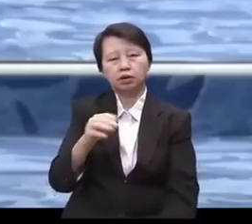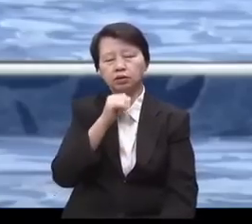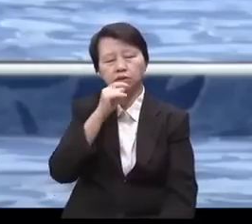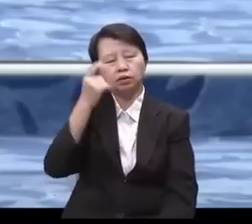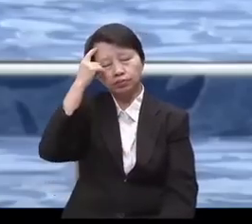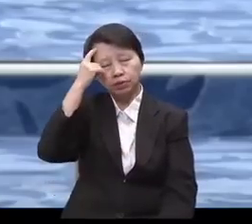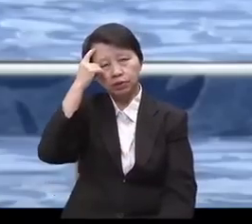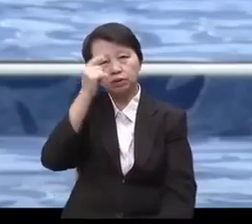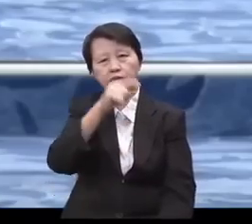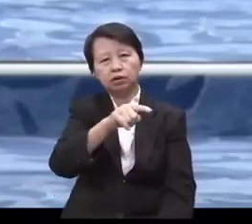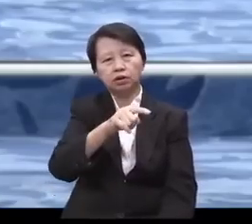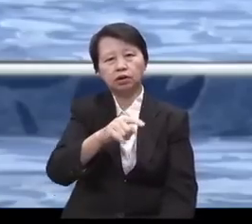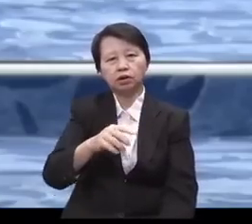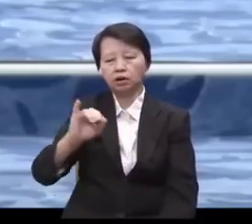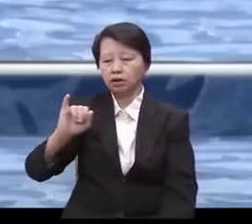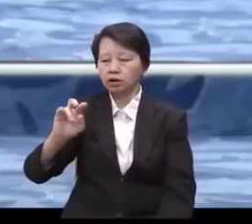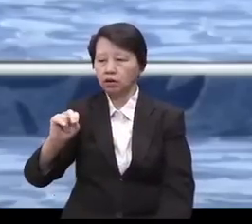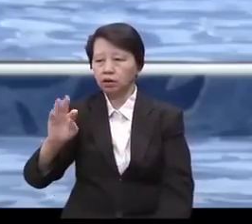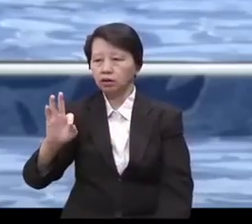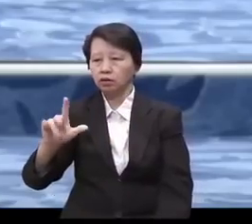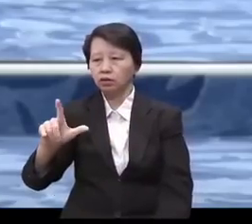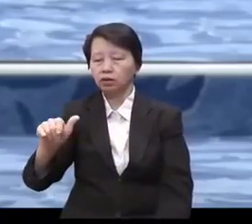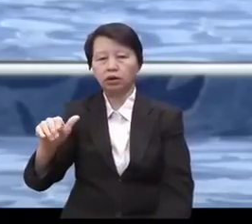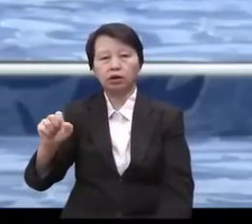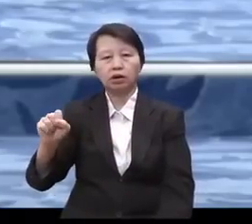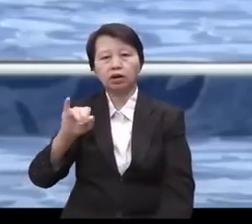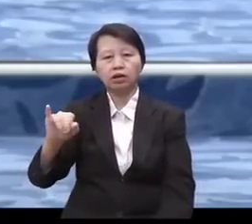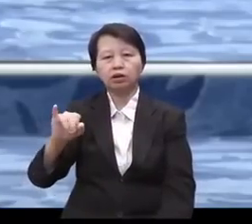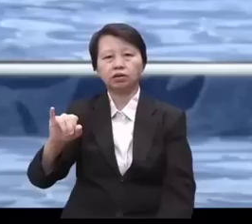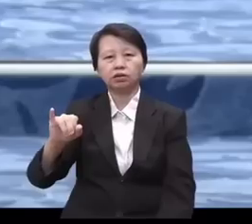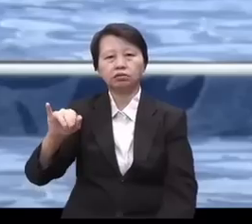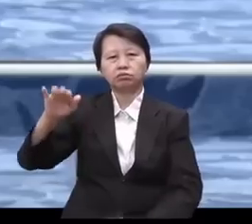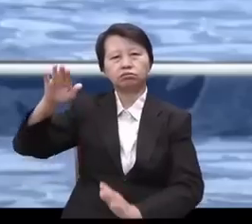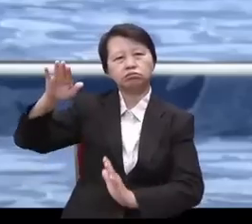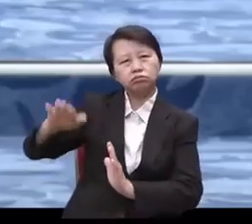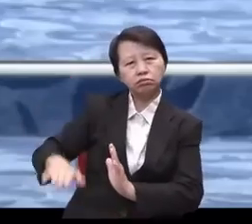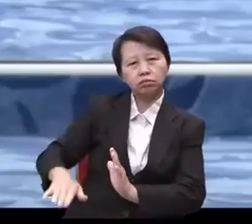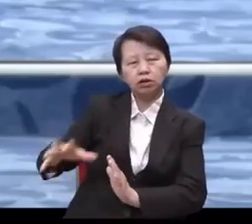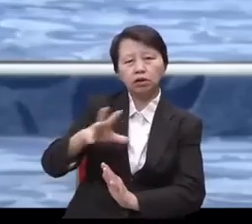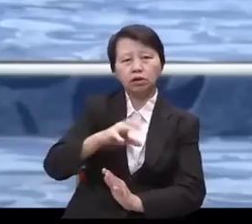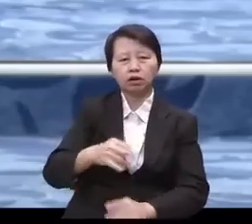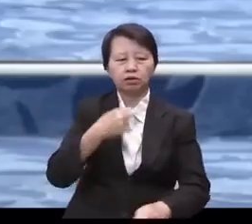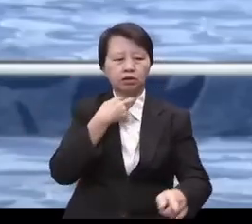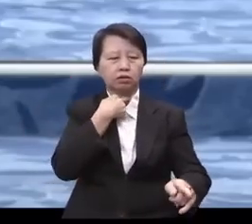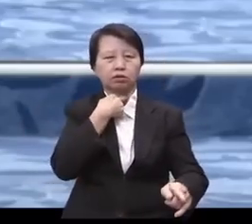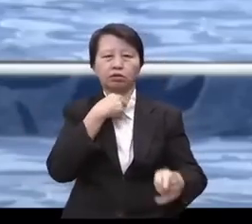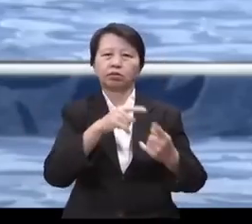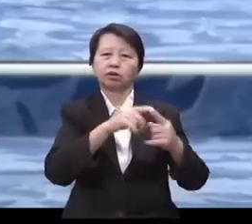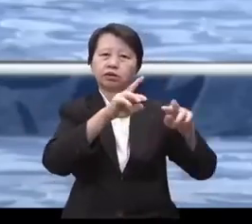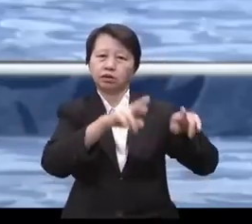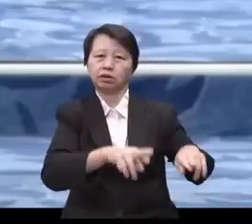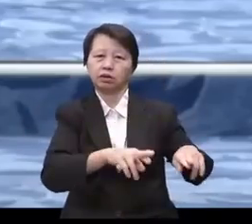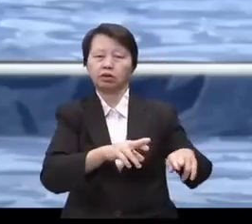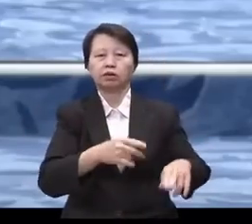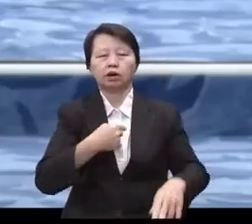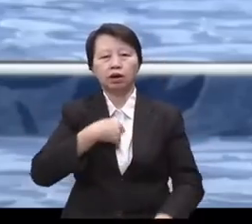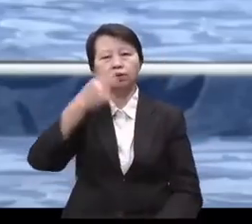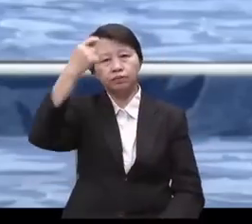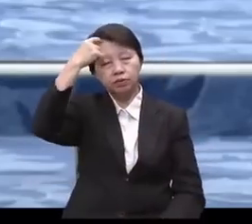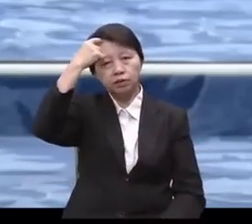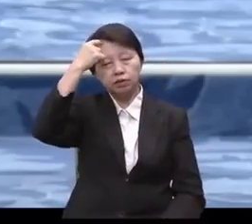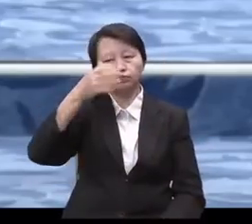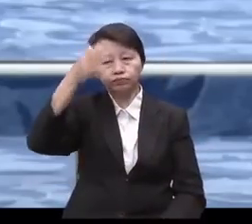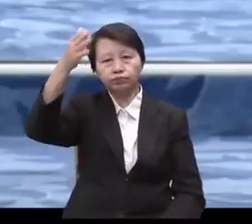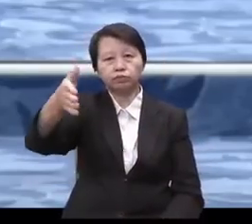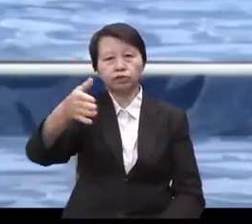memikirkan soal inflasi yang rendah dan juga kesan kepada rakyat. Jadi saya fikir dasar itu